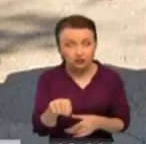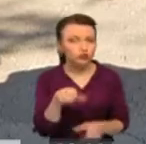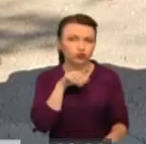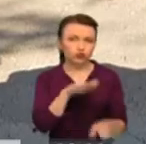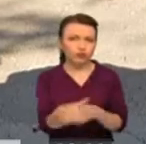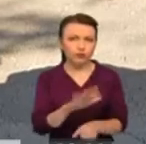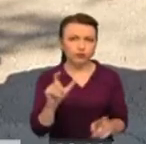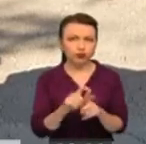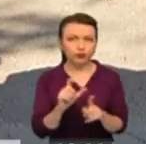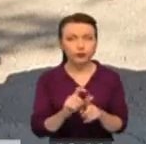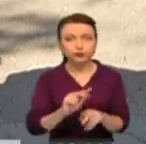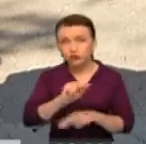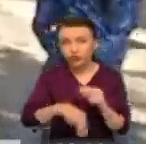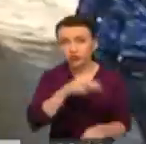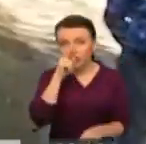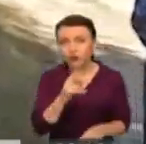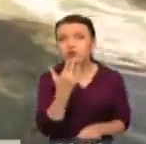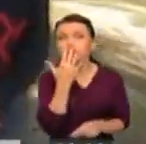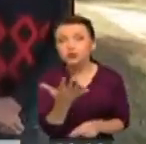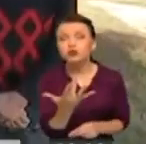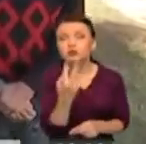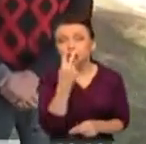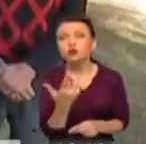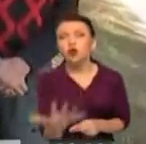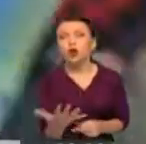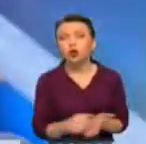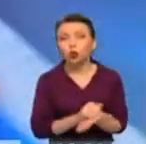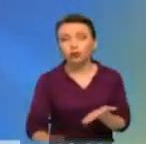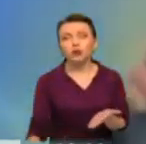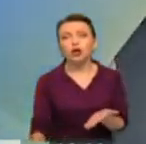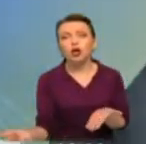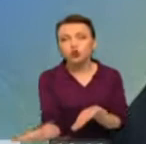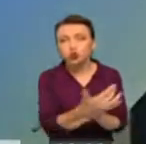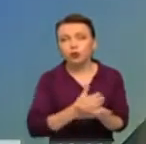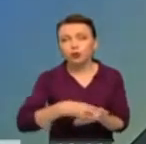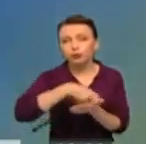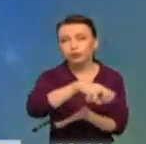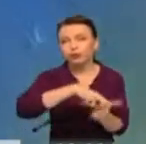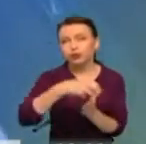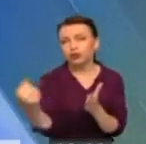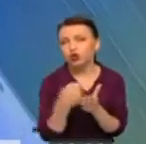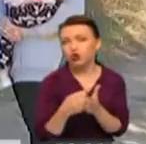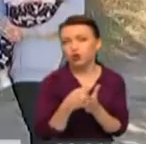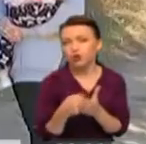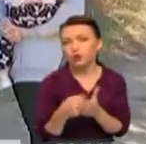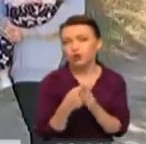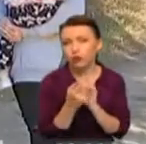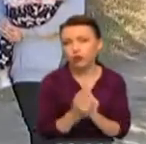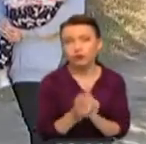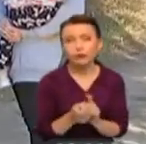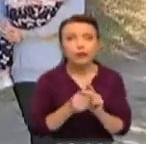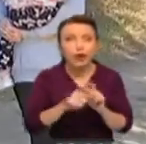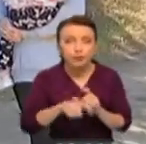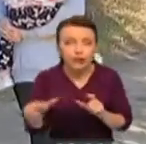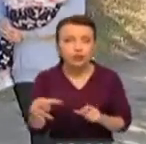дотримали. Видите, вот за два месяца, смотрите, сколько документов мы собрали, пишем, боремся. Вот эта папка за два месяца собрана. Мешканці